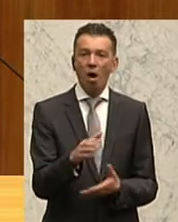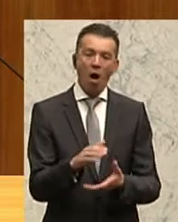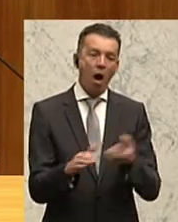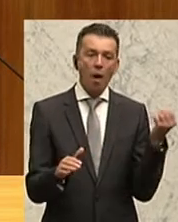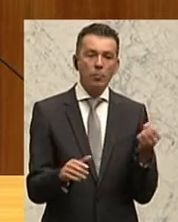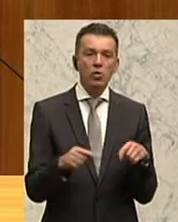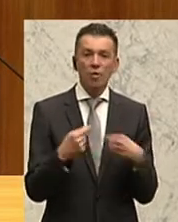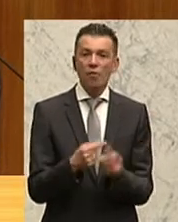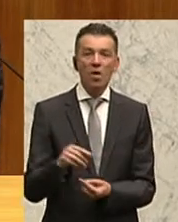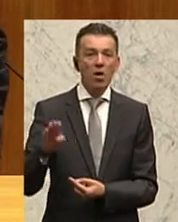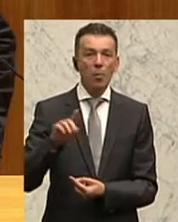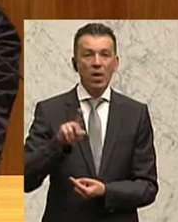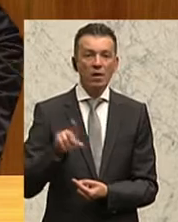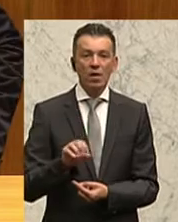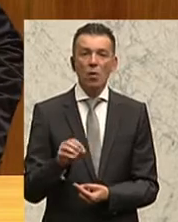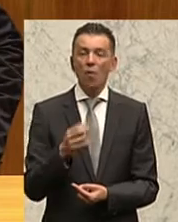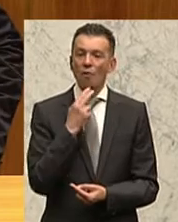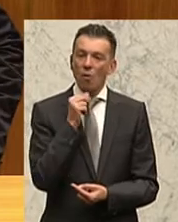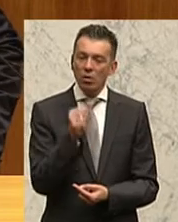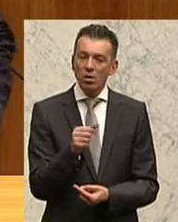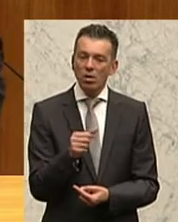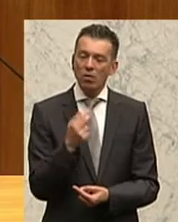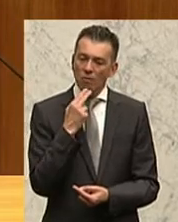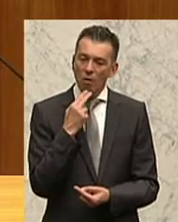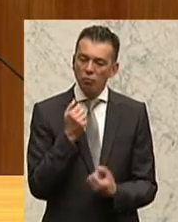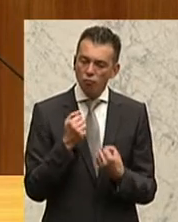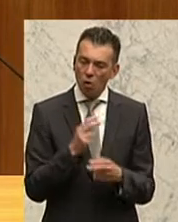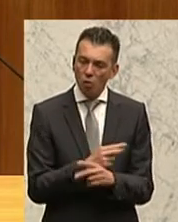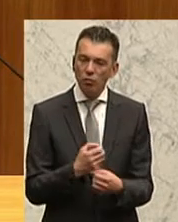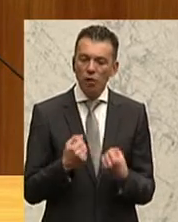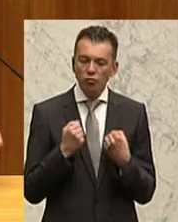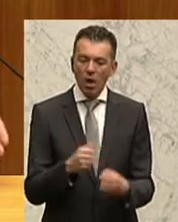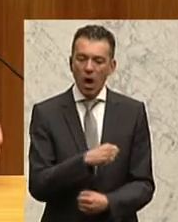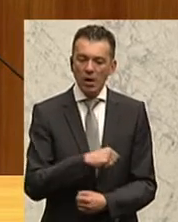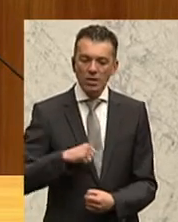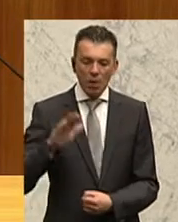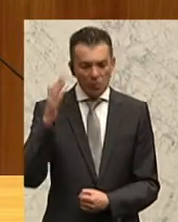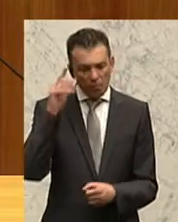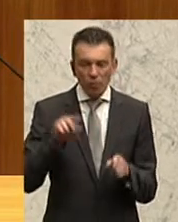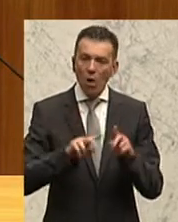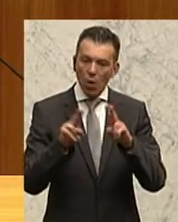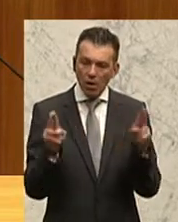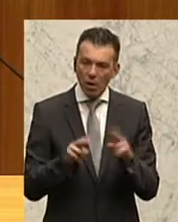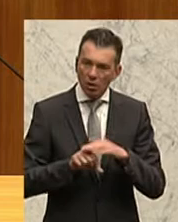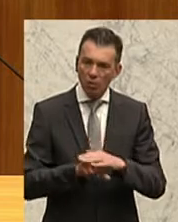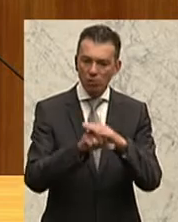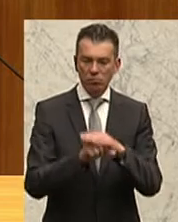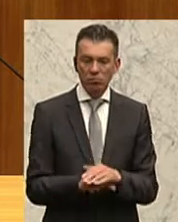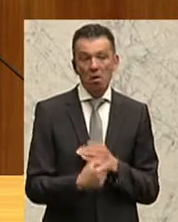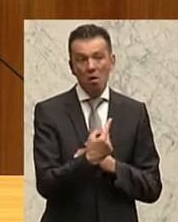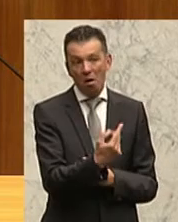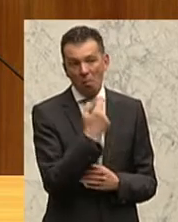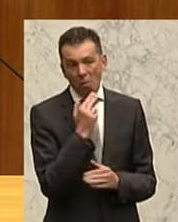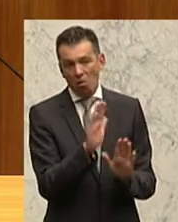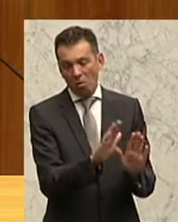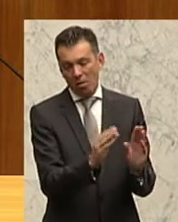nicht, weil wir ein starkes, ein selbstbewusstes Österreich haben wollen, das auch international mitspielt. Wenn Sie das haben wollen, dann ist das Ihre Angelegenheit.